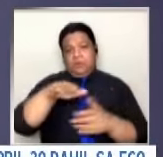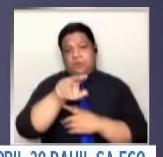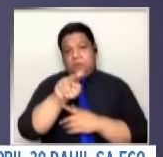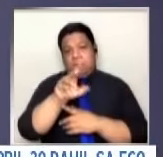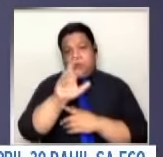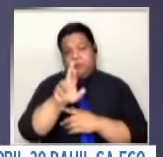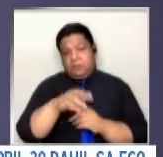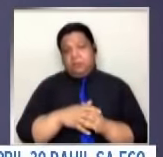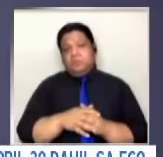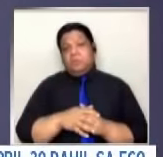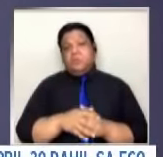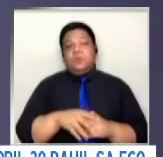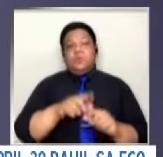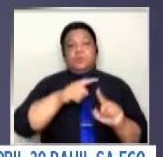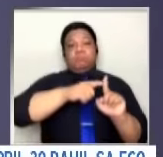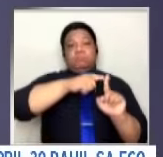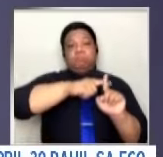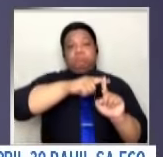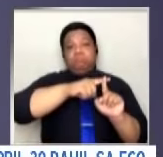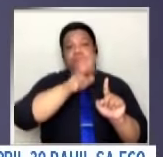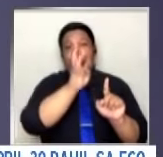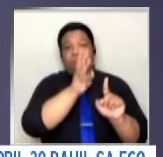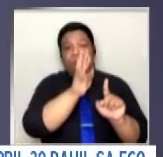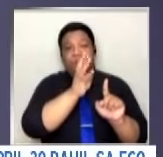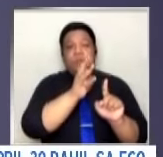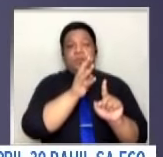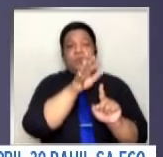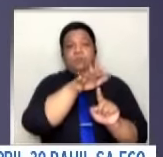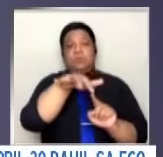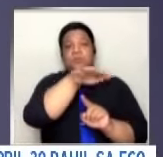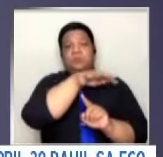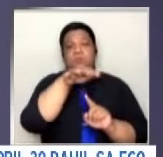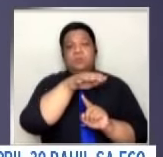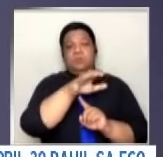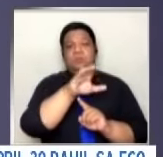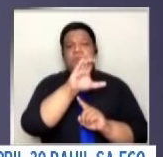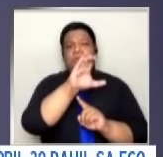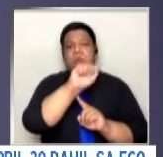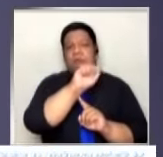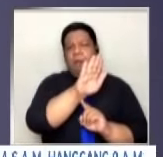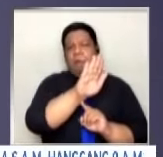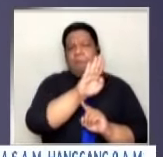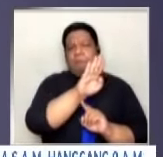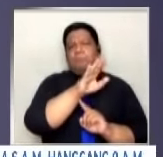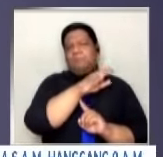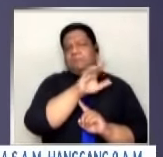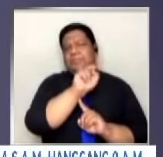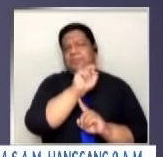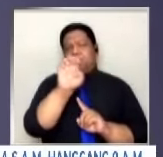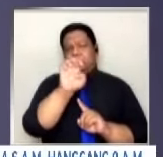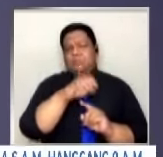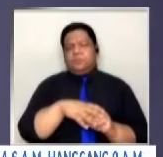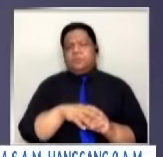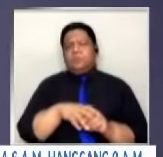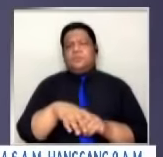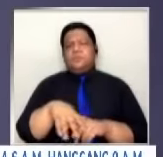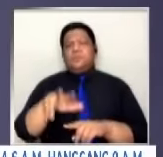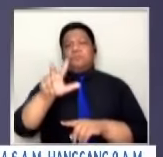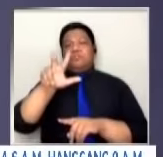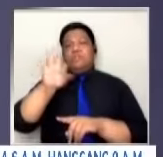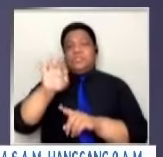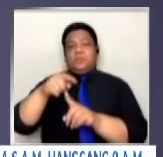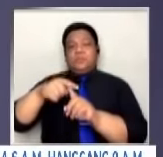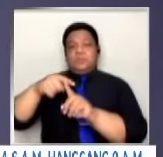40 degrees Celsius naman ang init factor dyan sa may Kabanatuan sa Nueva Ecija, 39 degrees Celsius sa Dagupan, Pangasinan,